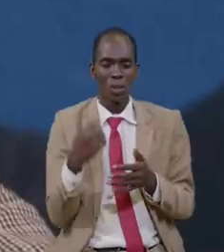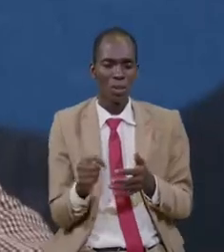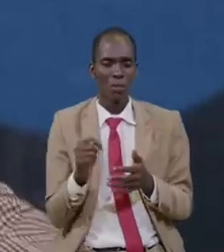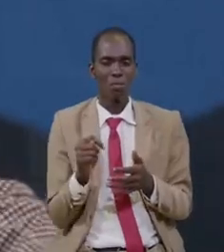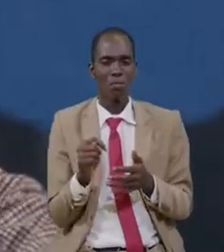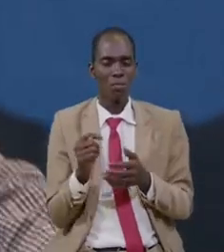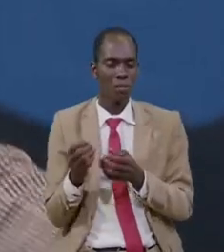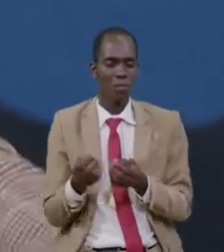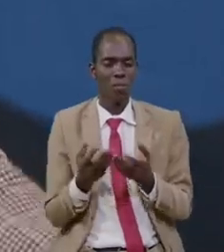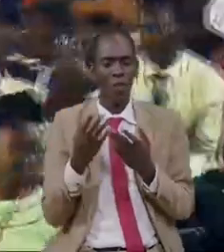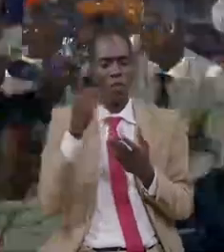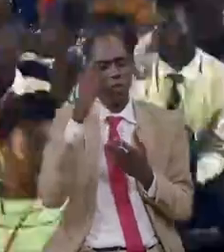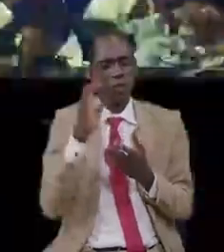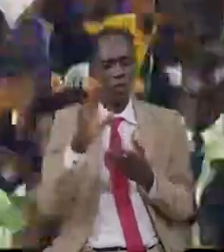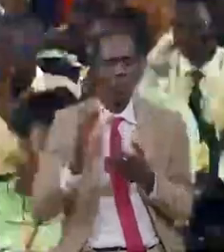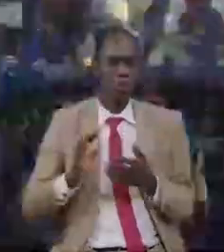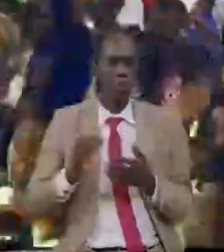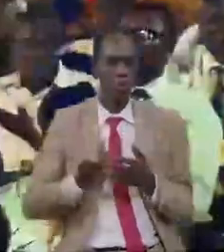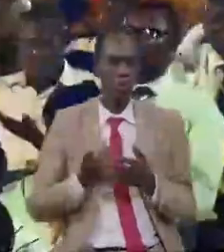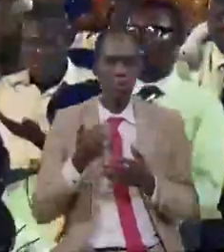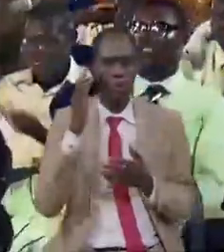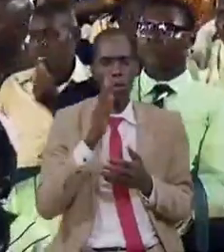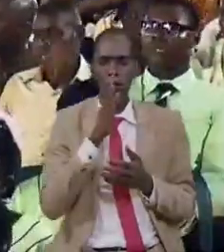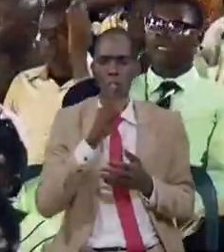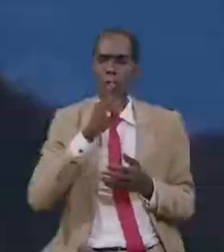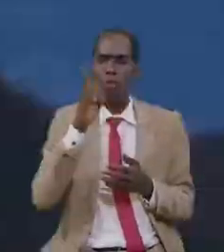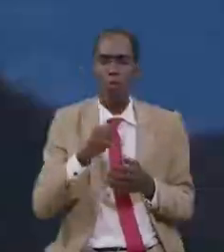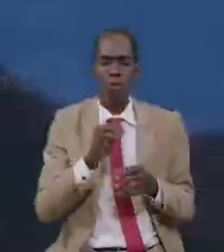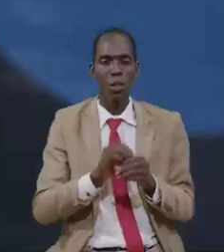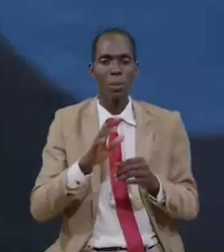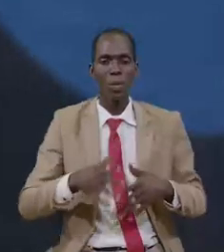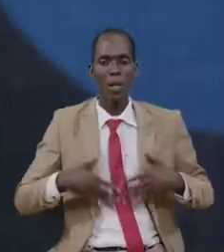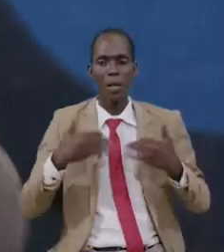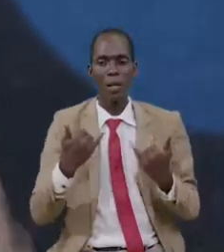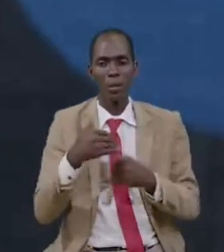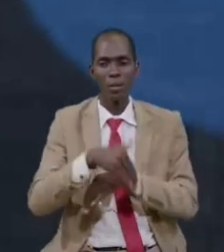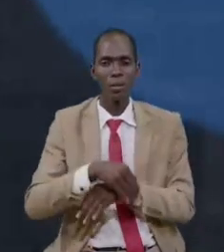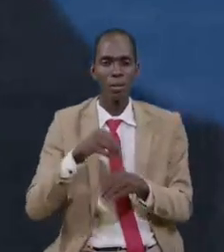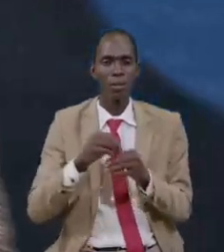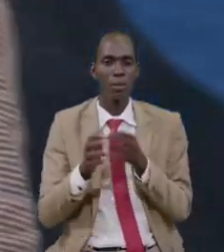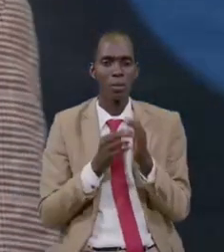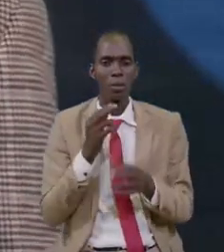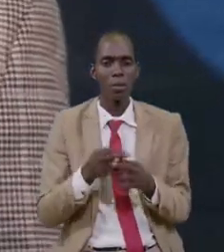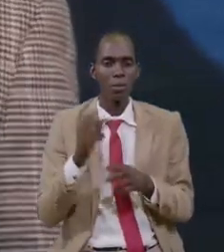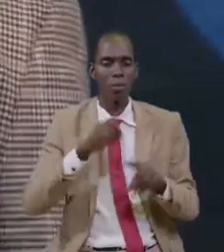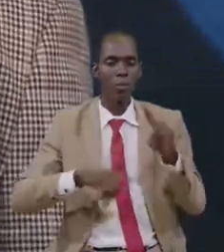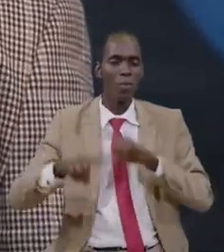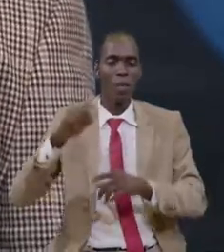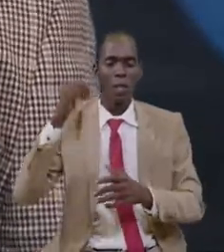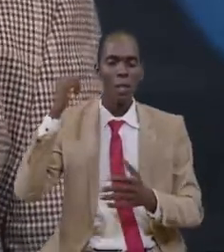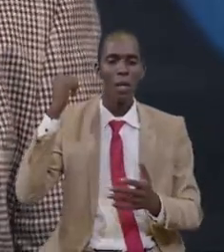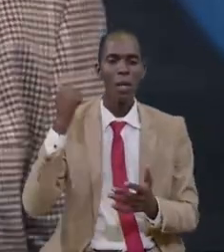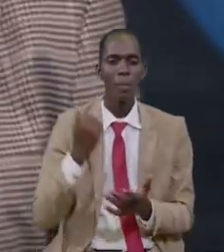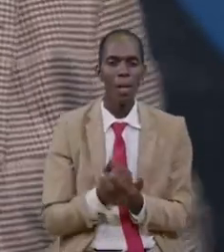qui s'est livré pour ton âme sera réel dans ta vie au nom de Jésus. Quelqu'un crie Amen!